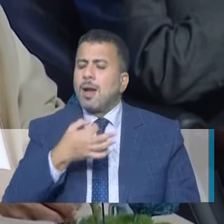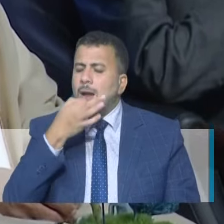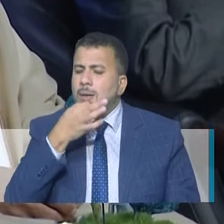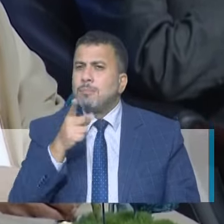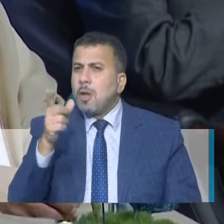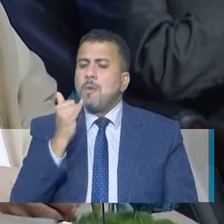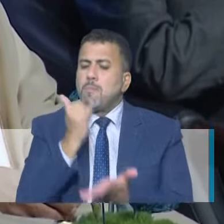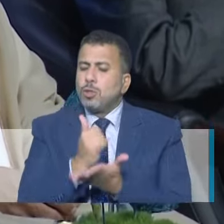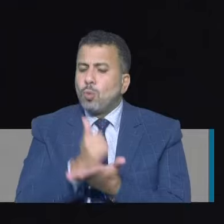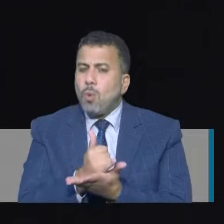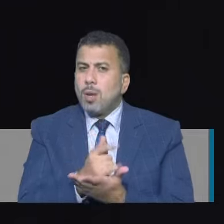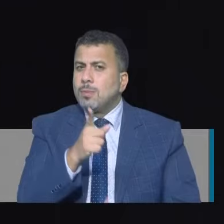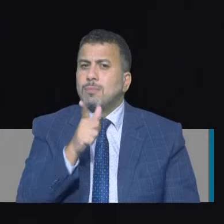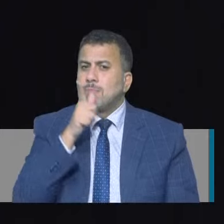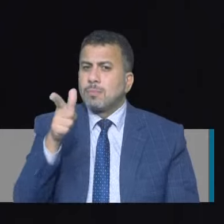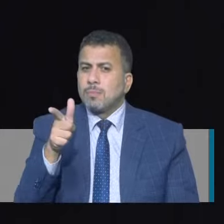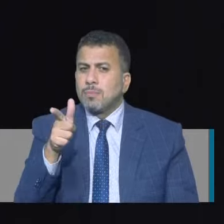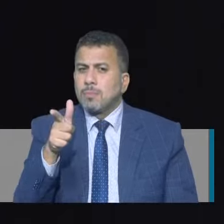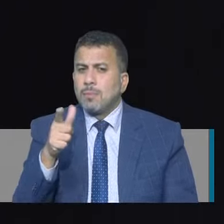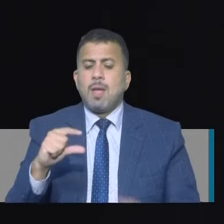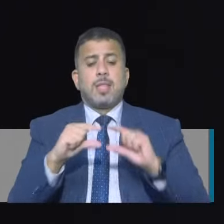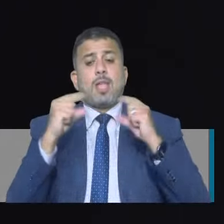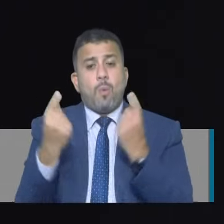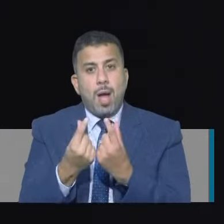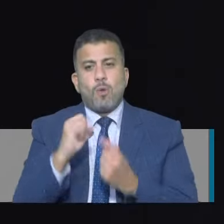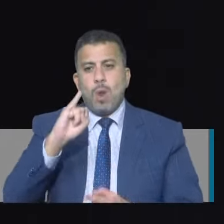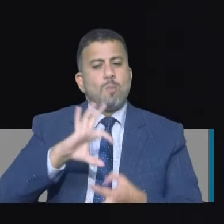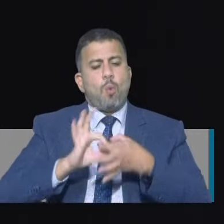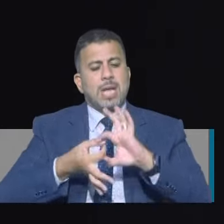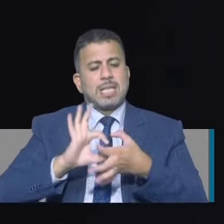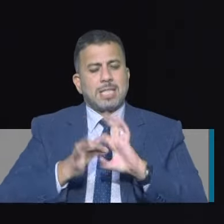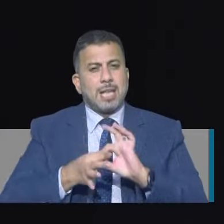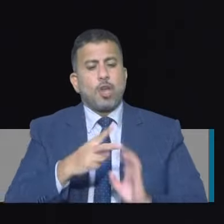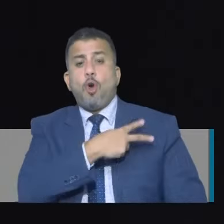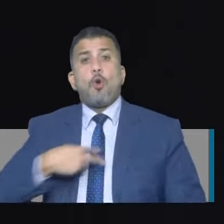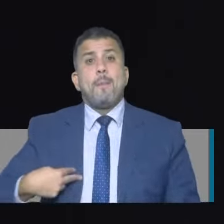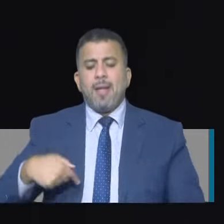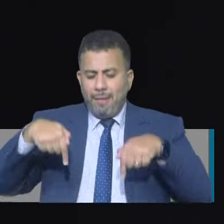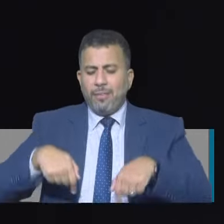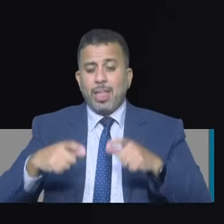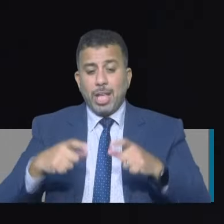مع المسؤولين في الدوائر والمؤسسات الحكوميه باماره